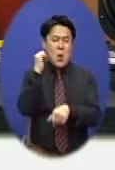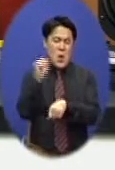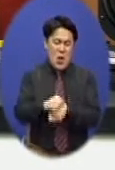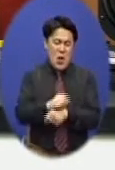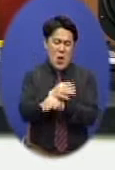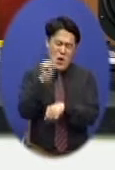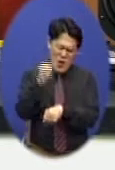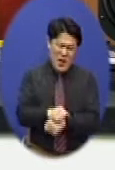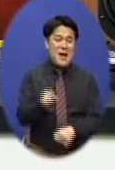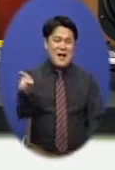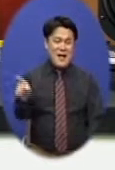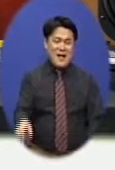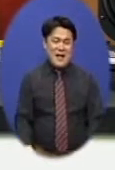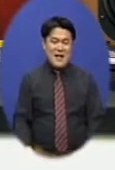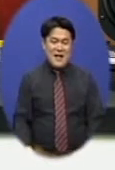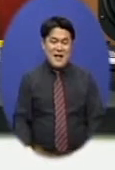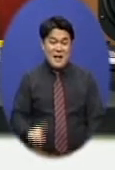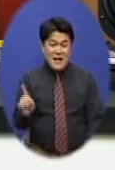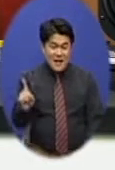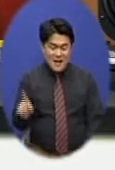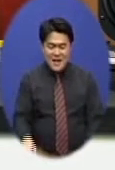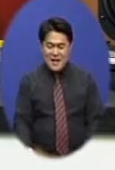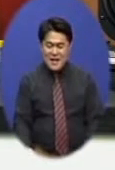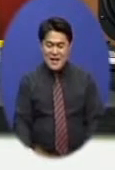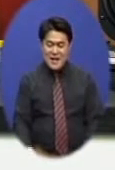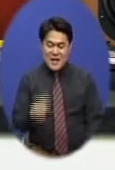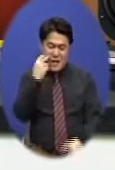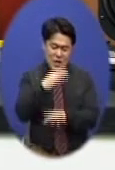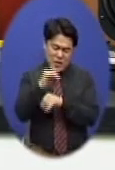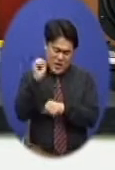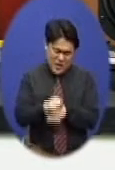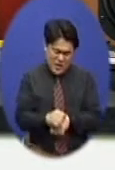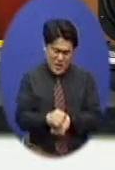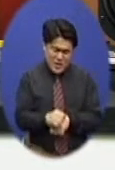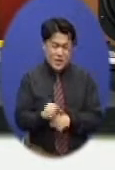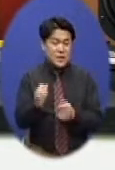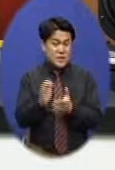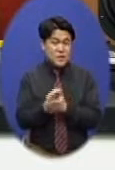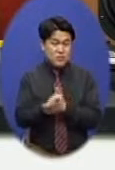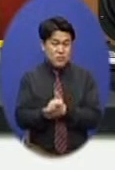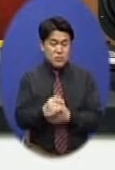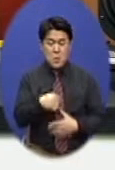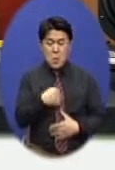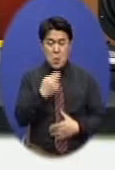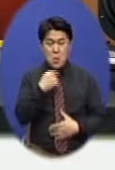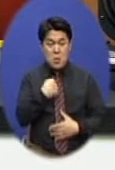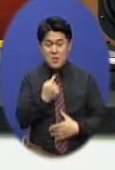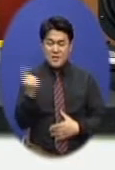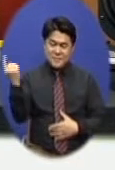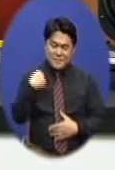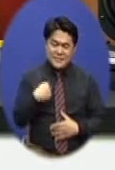많아갖고 둘이 살으니까 유머가 많아가지고 이제 친구도 없고 하니까는 저를